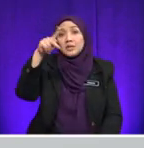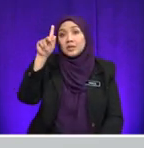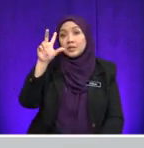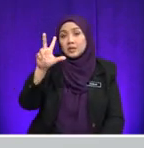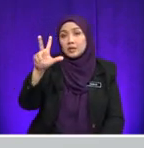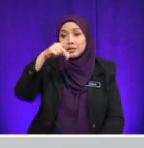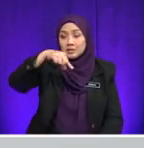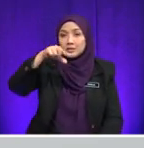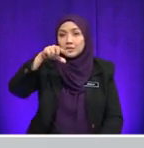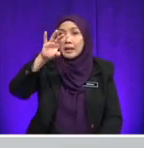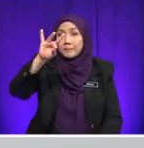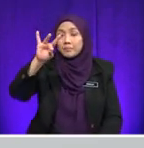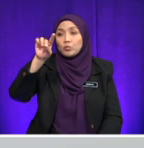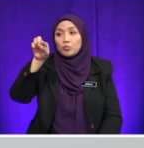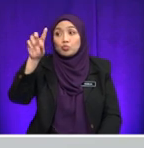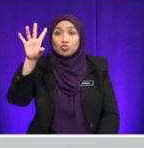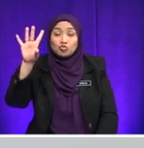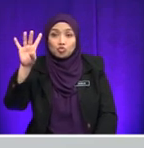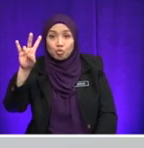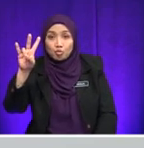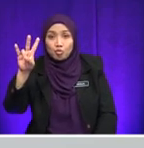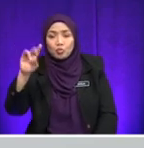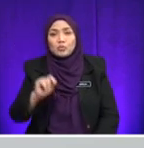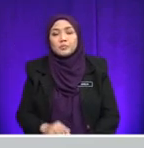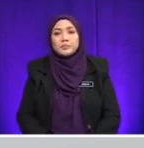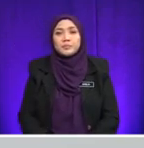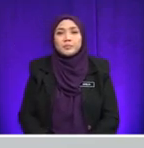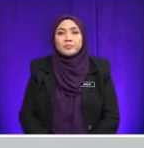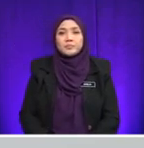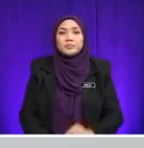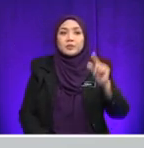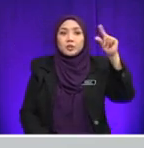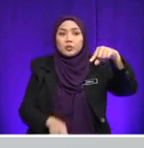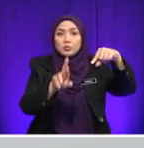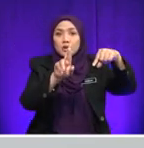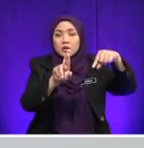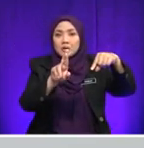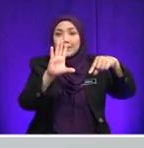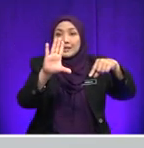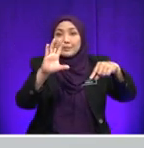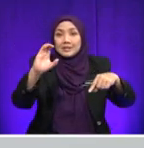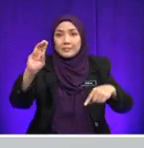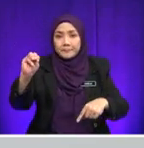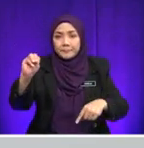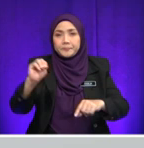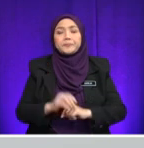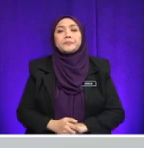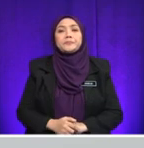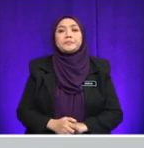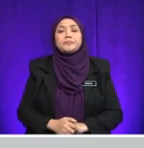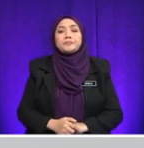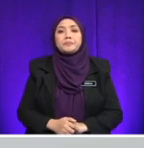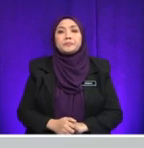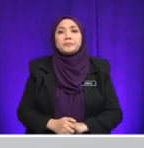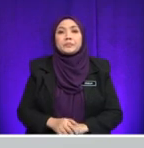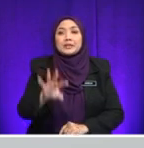populan 7 cm panjang sisi QR 5 cm panjang sisi RS